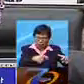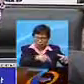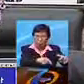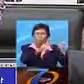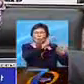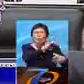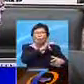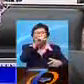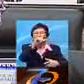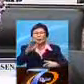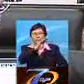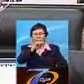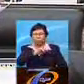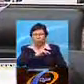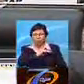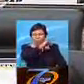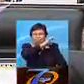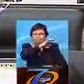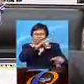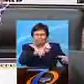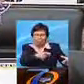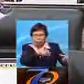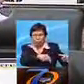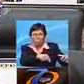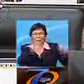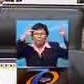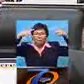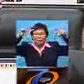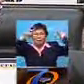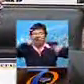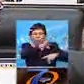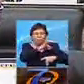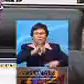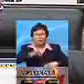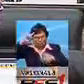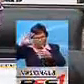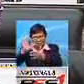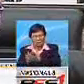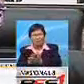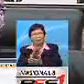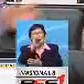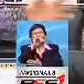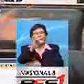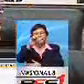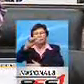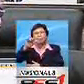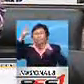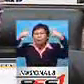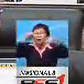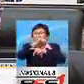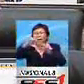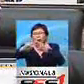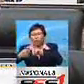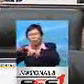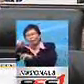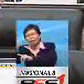diperusikan oleh Yang Berhormat Menteri, iaitu Yang Berhormat Pengerang. Jadi saya percaya Yang Berhormat Pengerang dengan rakan-rakan lain